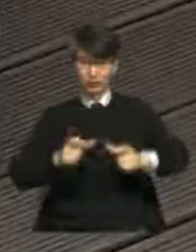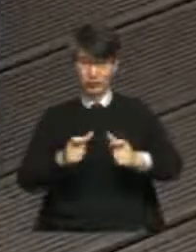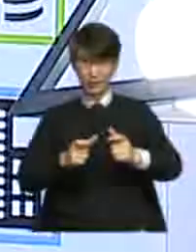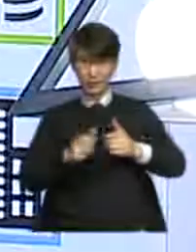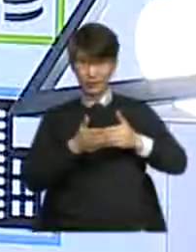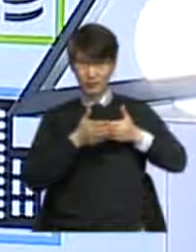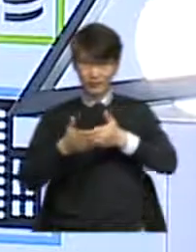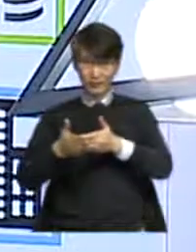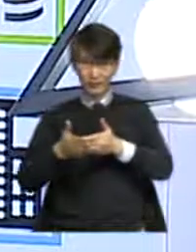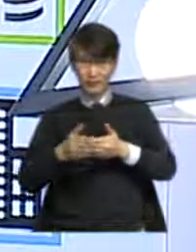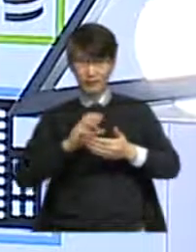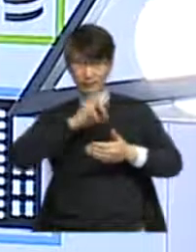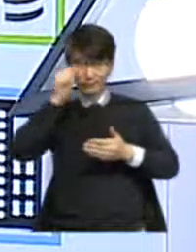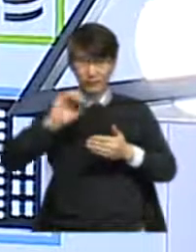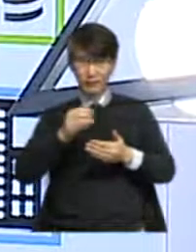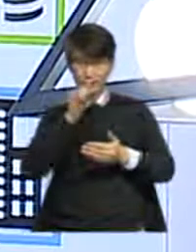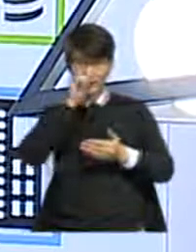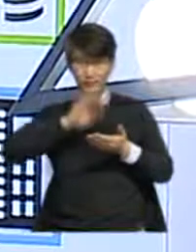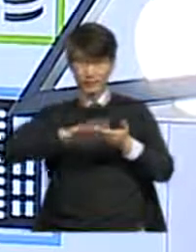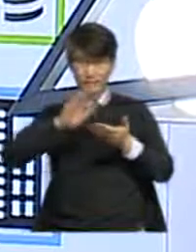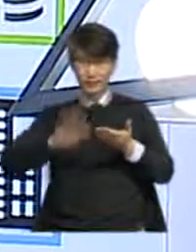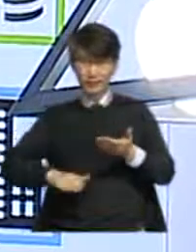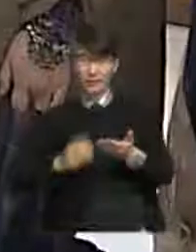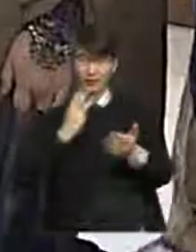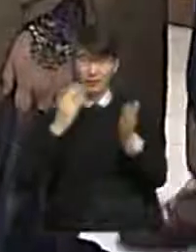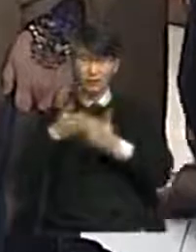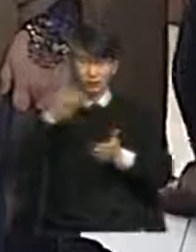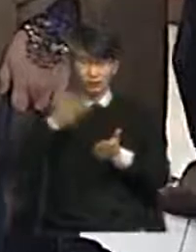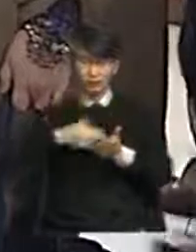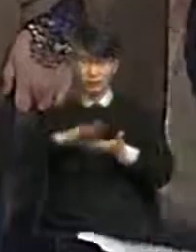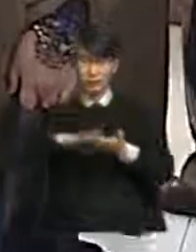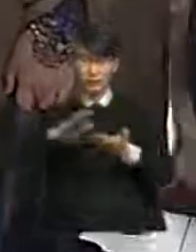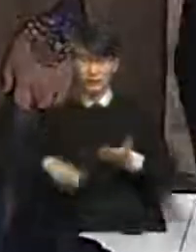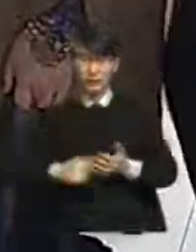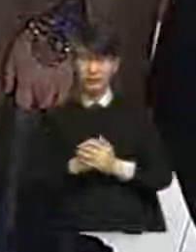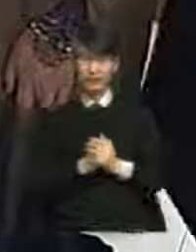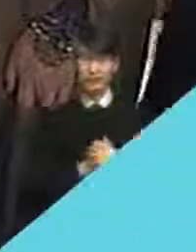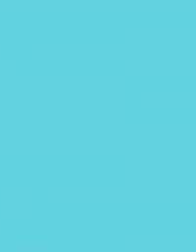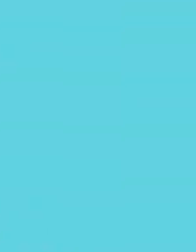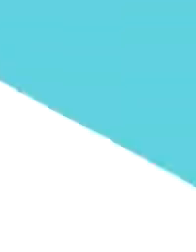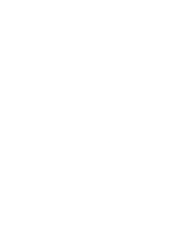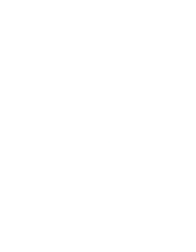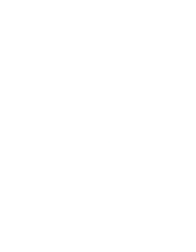도시재생 사업 추진에 탄력이 붙고 있습니다. 딜라이브 서울경기 케이블TV 김동훈입니다.